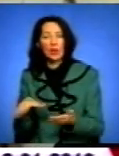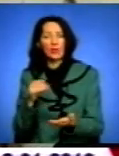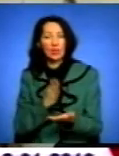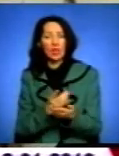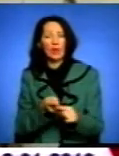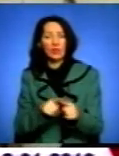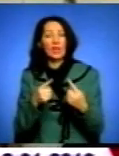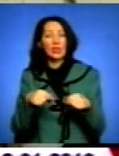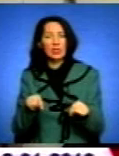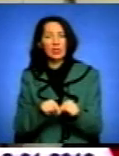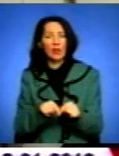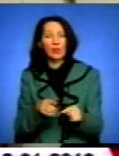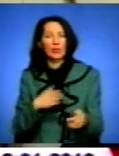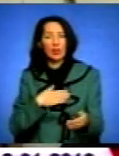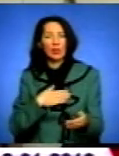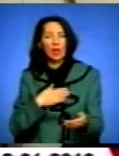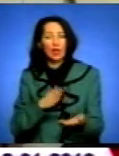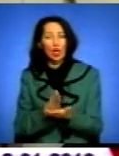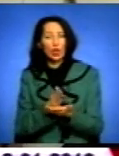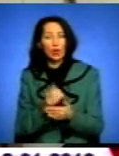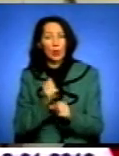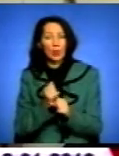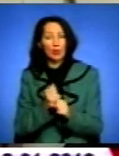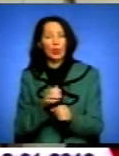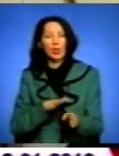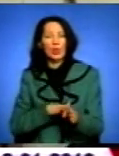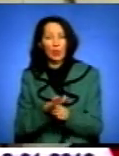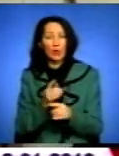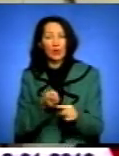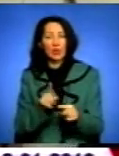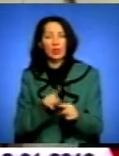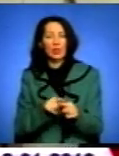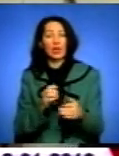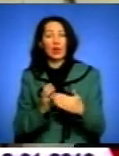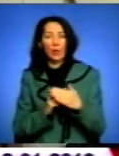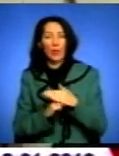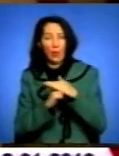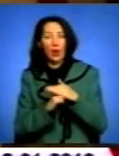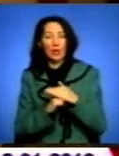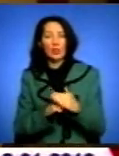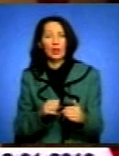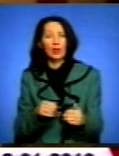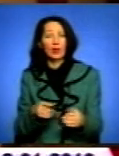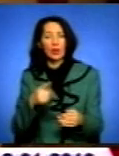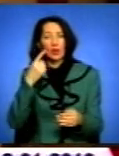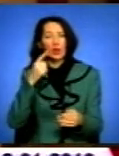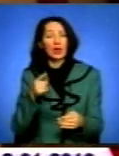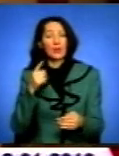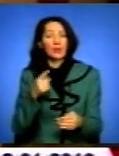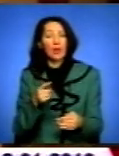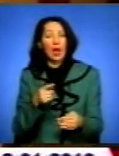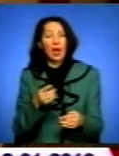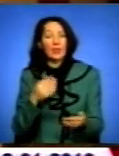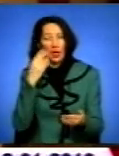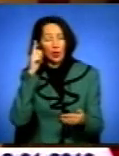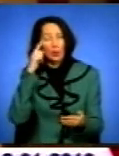систему. Вся наша служба працює фактично на наповнення цієї бази відомостей. На думку спеціалістів, публічний кадастр